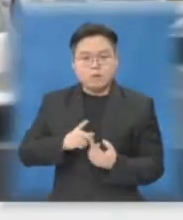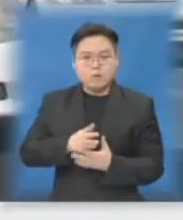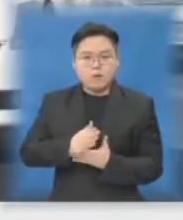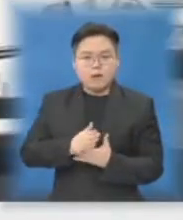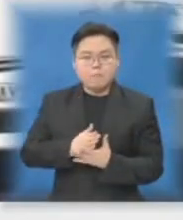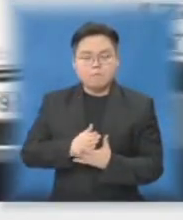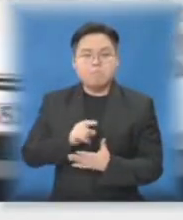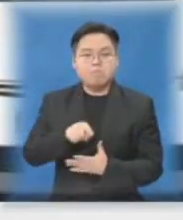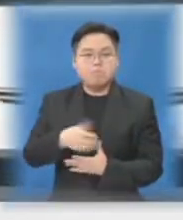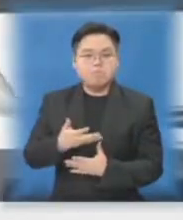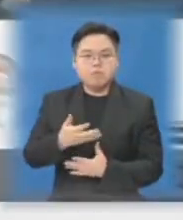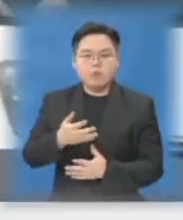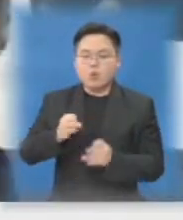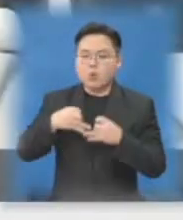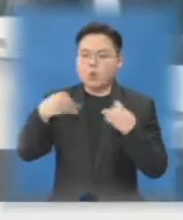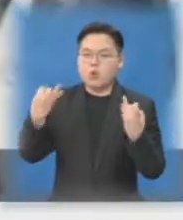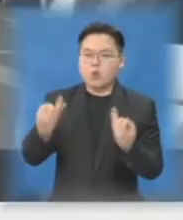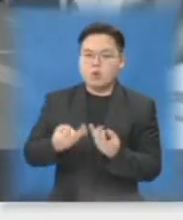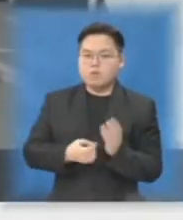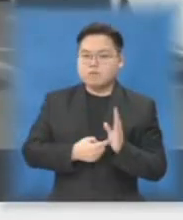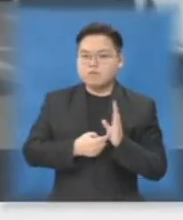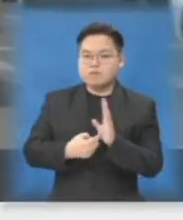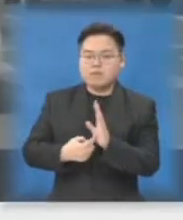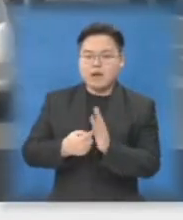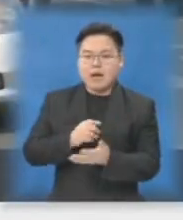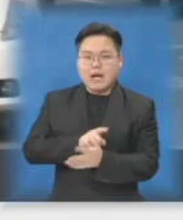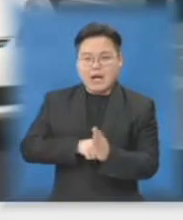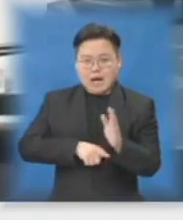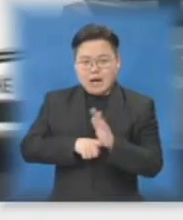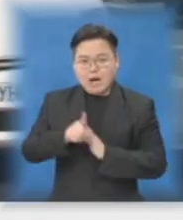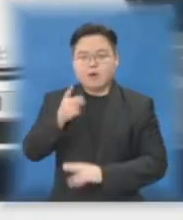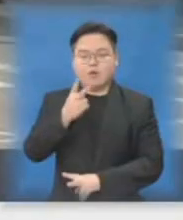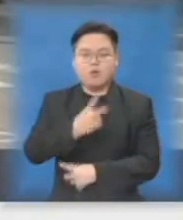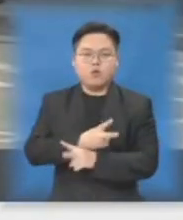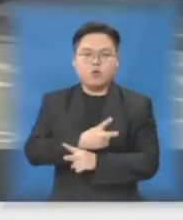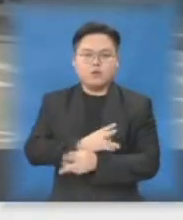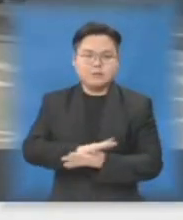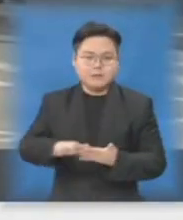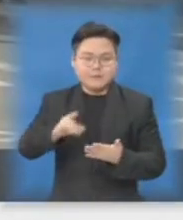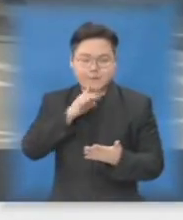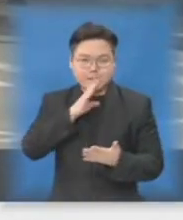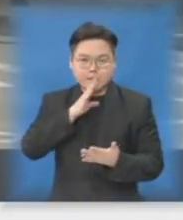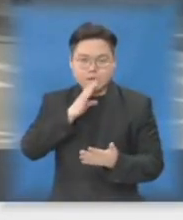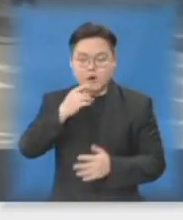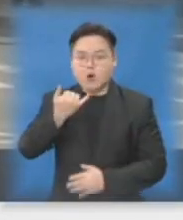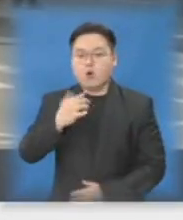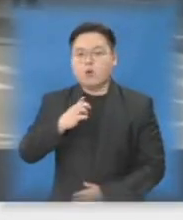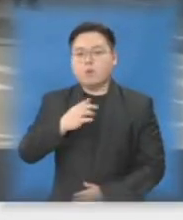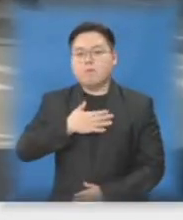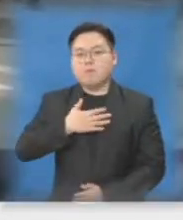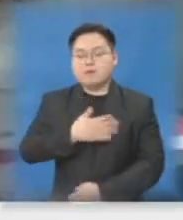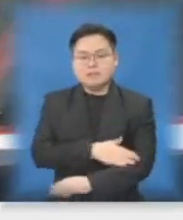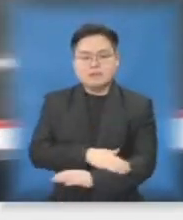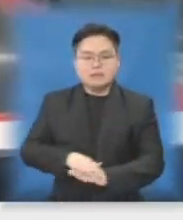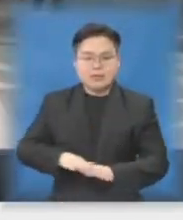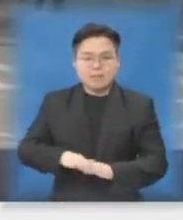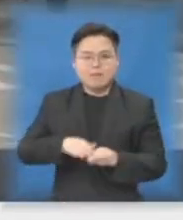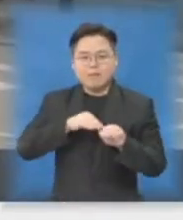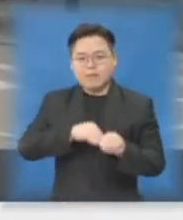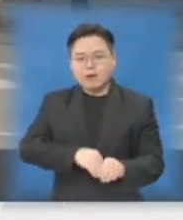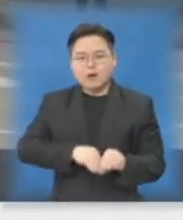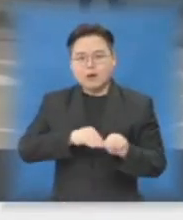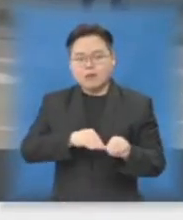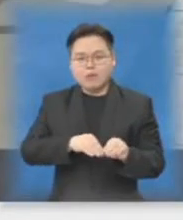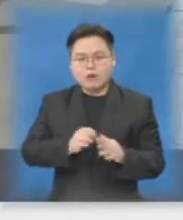За үүнийг мөн улсын хуралд өргөн барьсан анхдагч хөл хөлийн төсөл тусгажээ. За тодорхойлбол нийслэл Улаанбаатар хотын замын хөдөлгөөний төвжирлийг